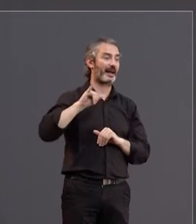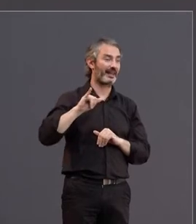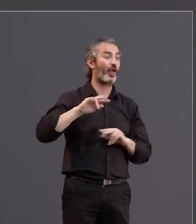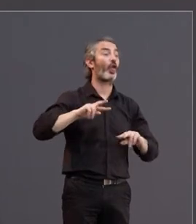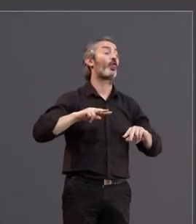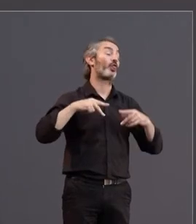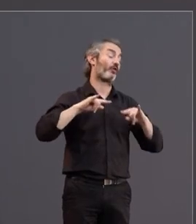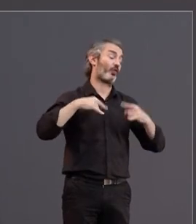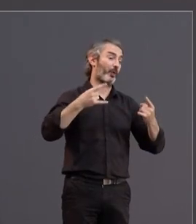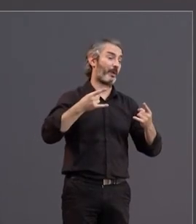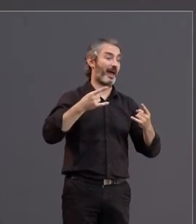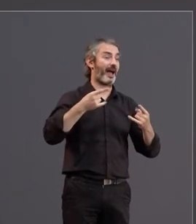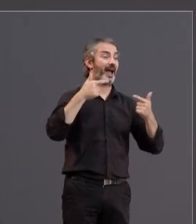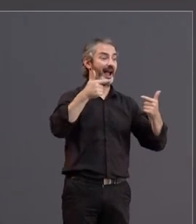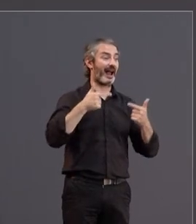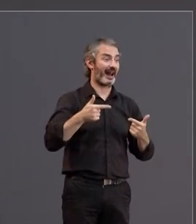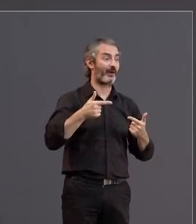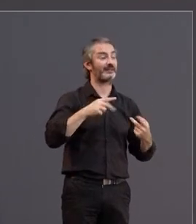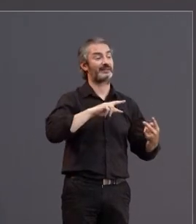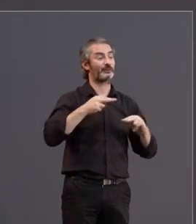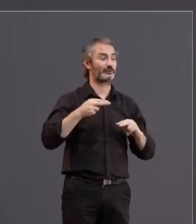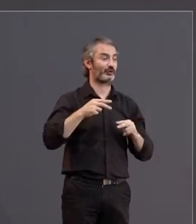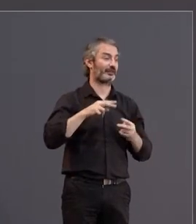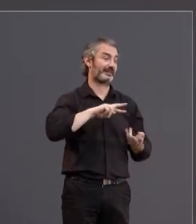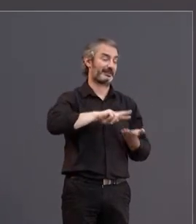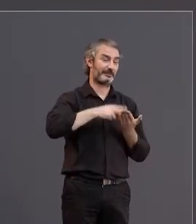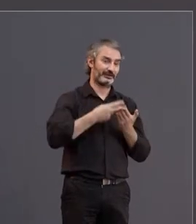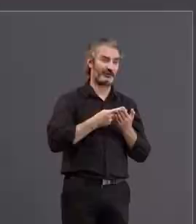en traducció, interpretació i llengües aplicades. Quan vulgueu.